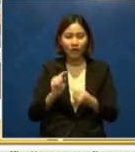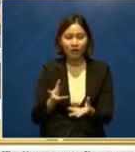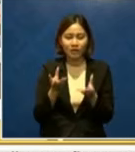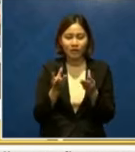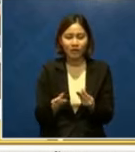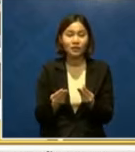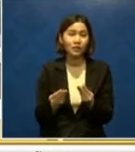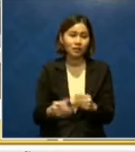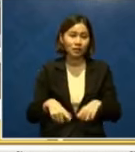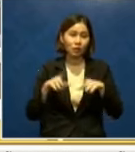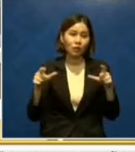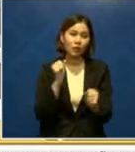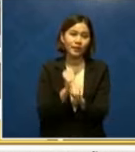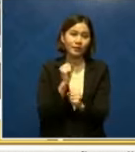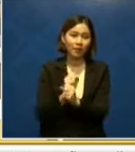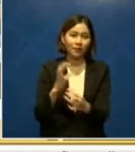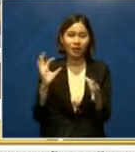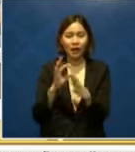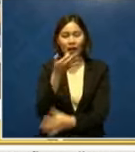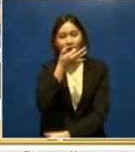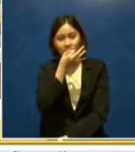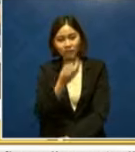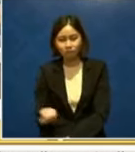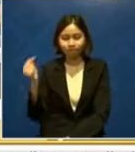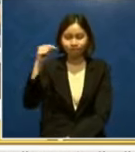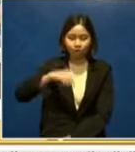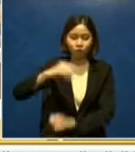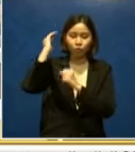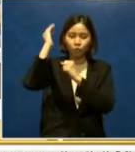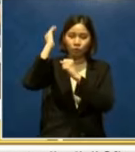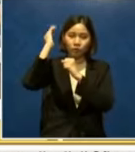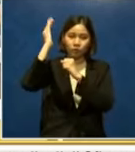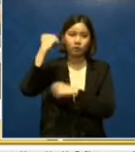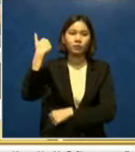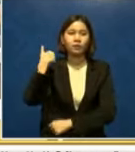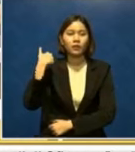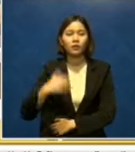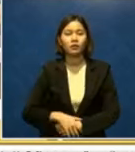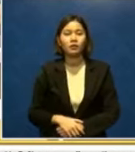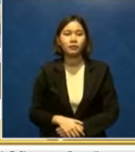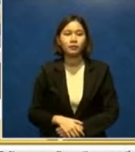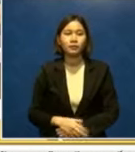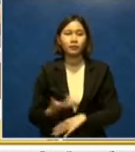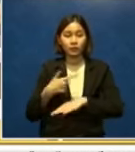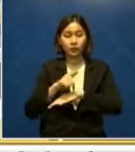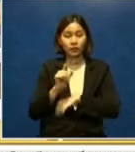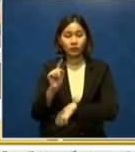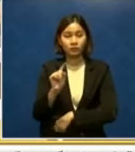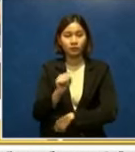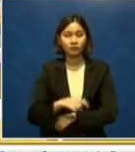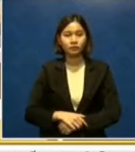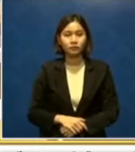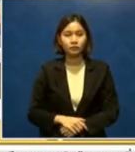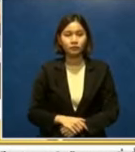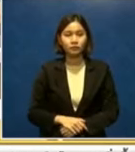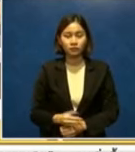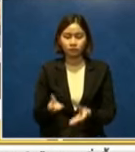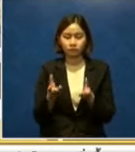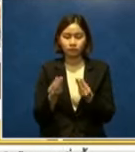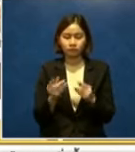กินของพี่น้องประชาชนเข้ามาสู่สภาแห่งนี้ครับท่านประธานครับที่